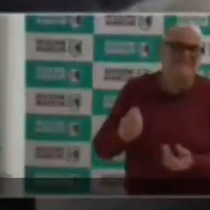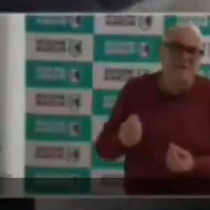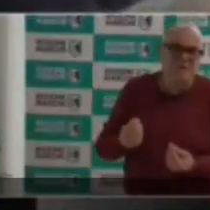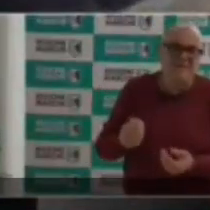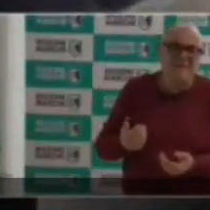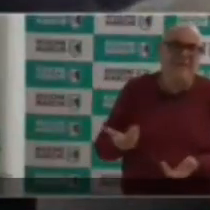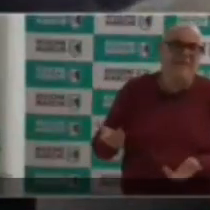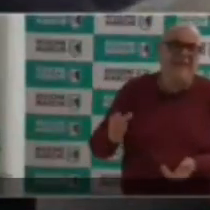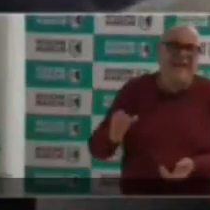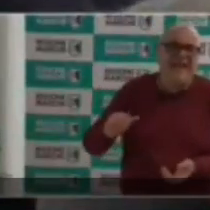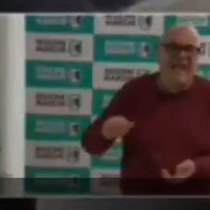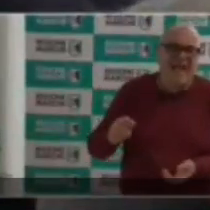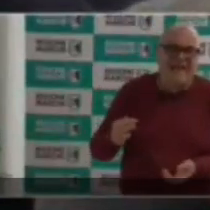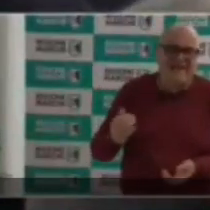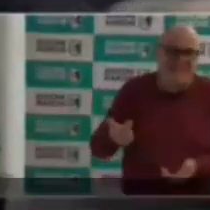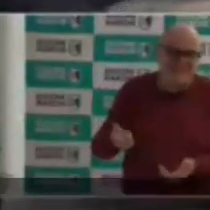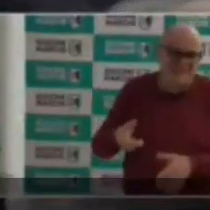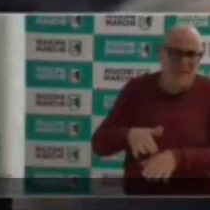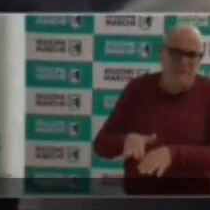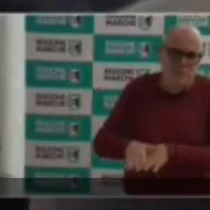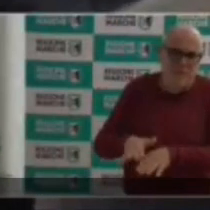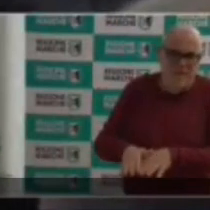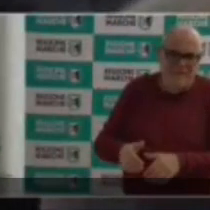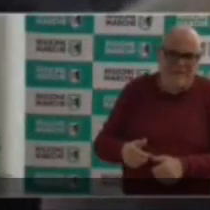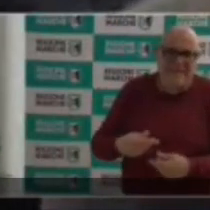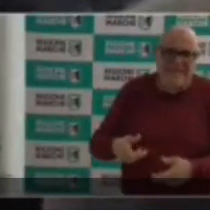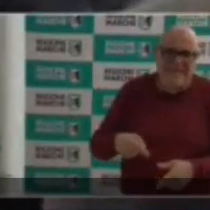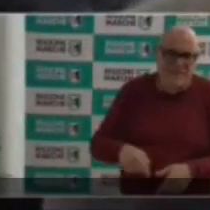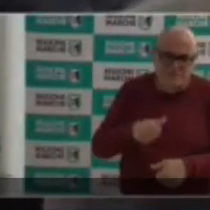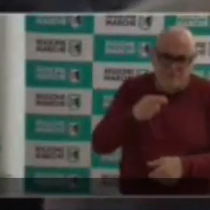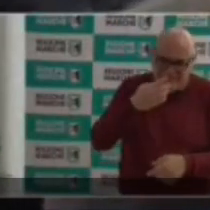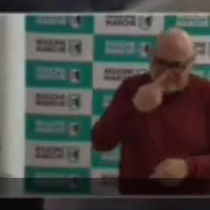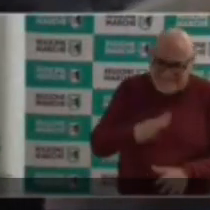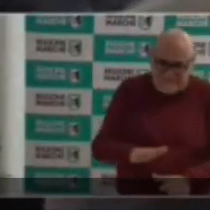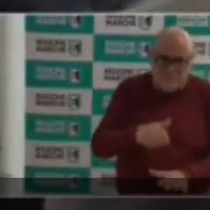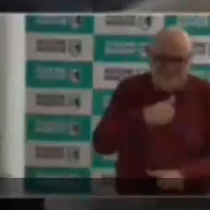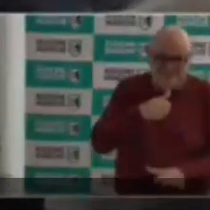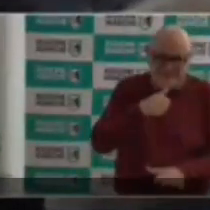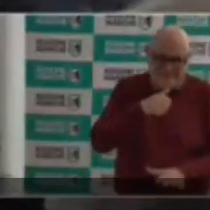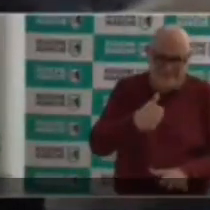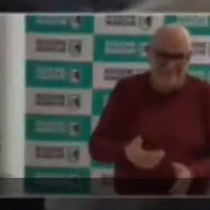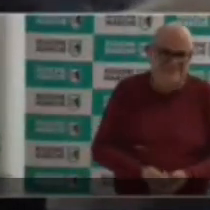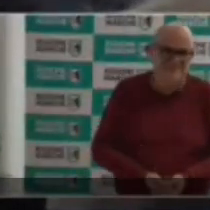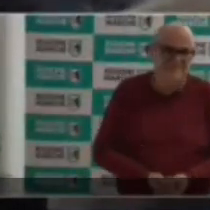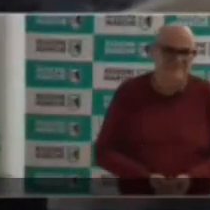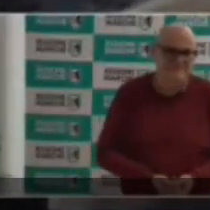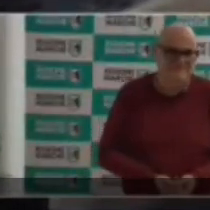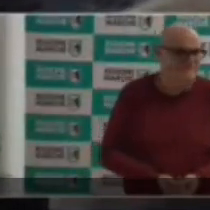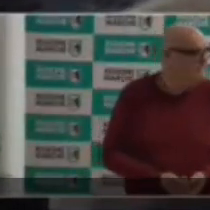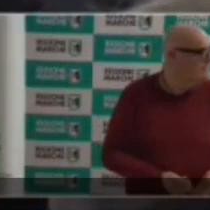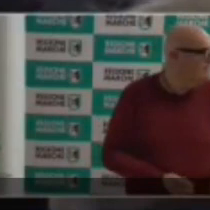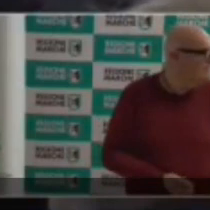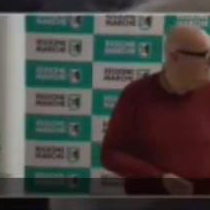rete delle associazioni che fanno parte delle nostre strutture principali. Per esempio, qualche altro professionista, abbiamo fatto lo